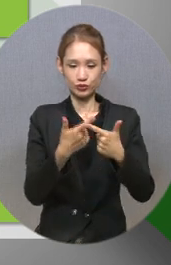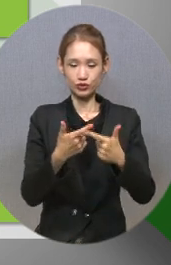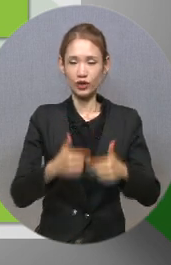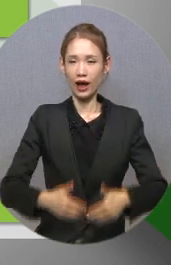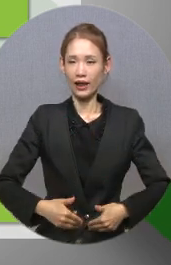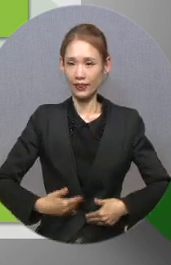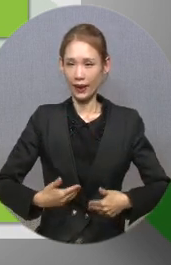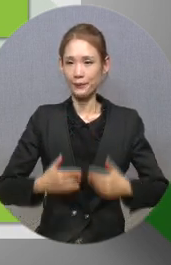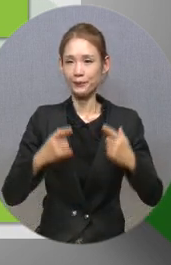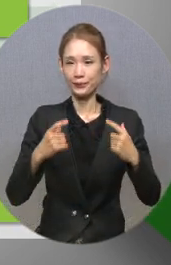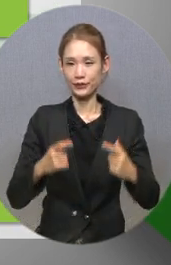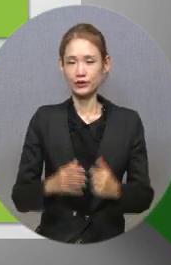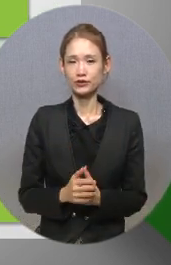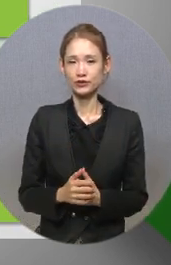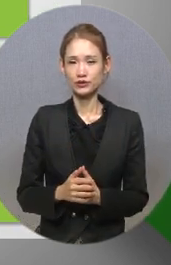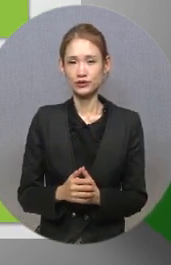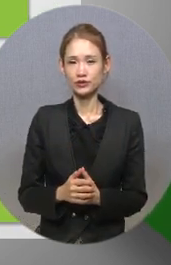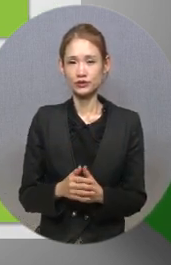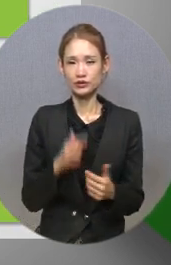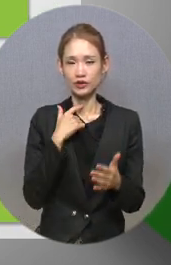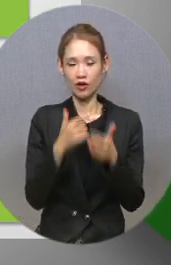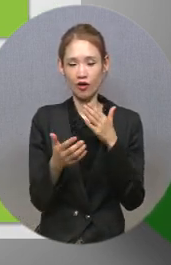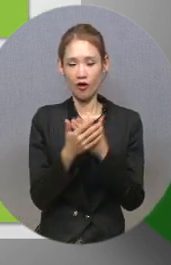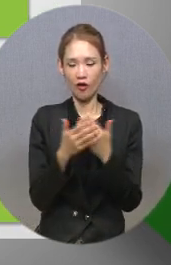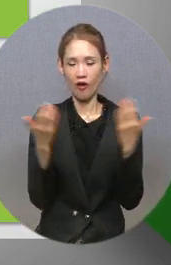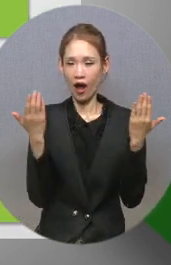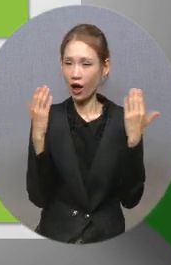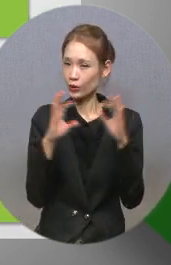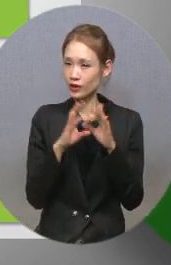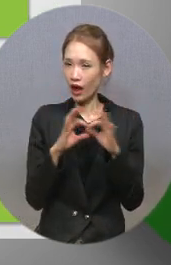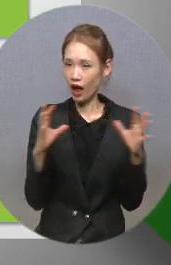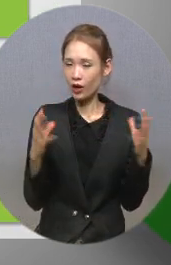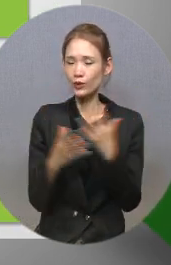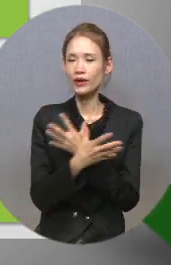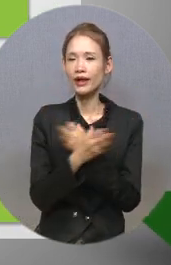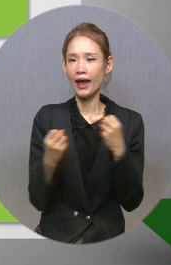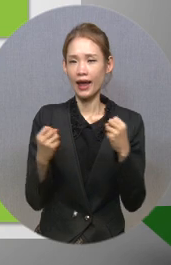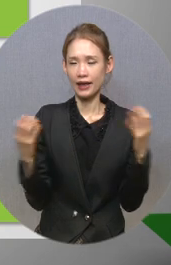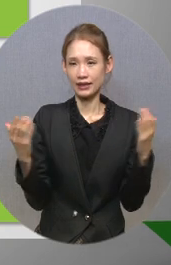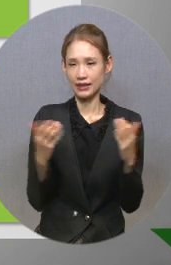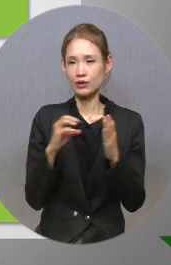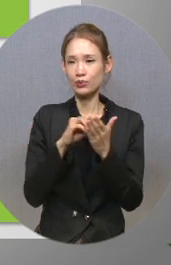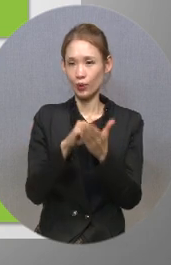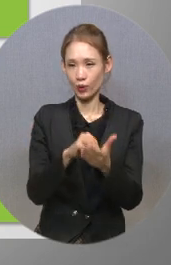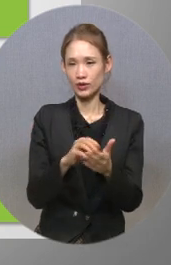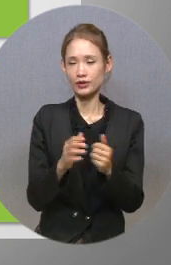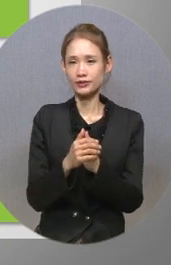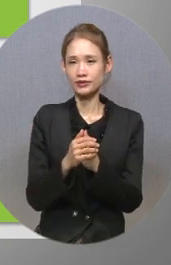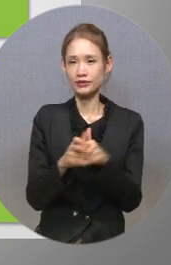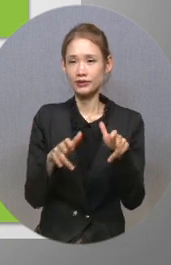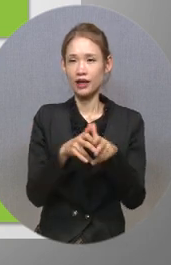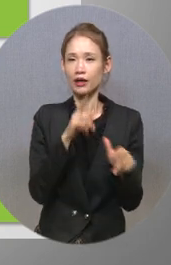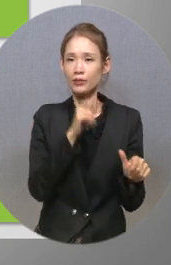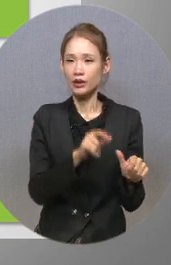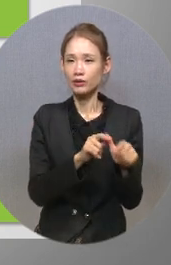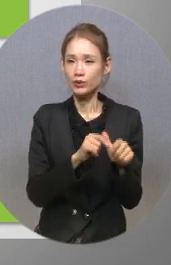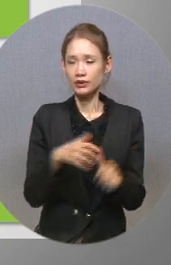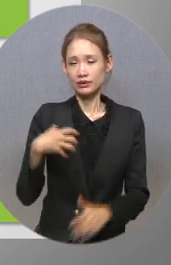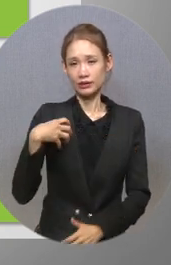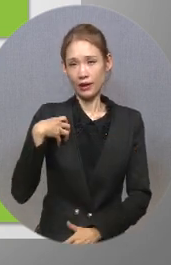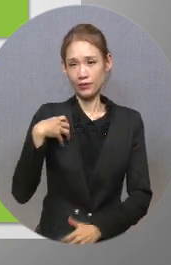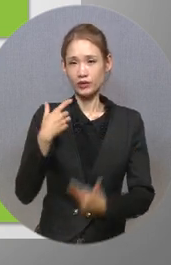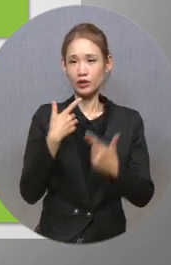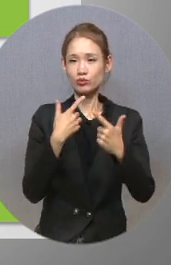부산광역시 남구입니다. 경력과 학력은 무관하며 계약직을 채용합니다. 장애인만 채용하며